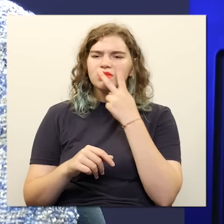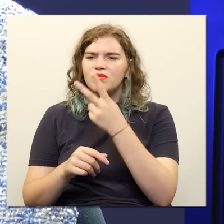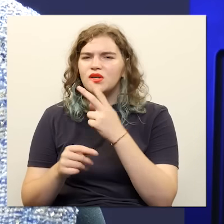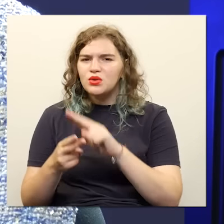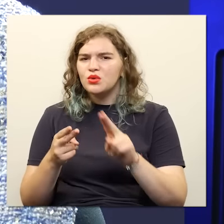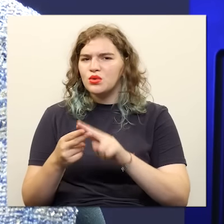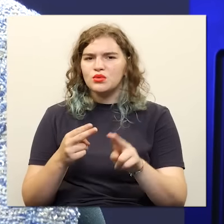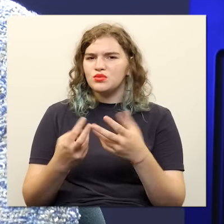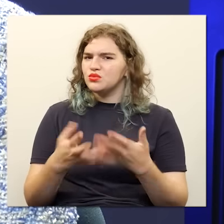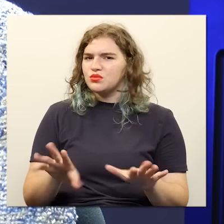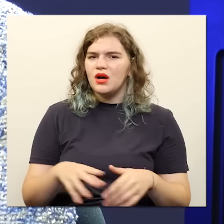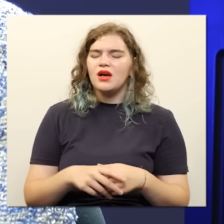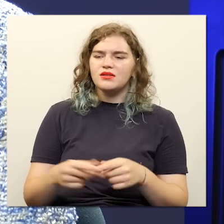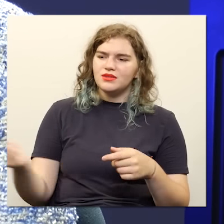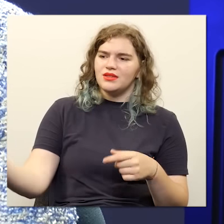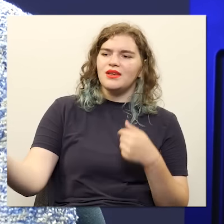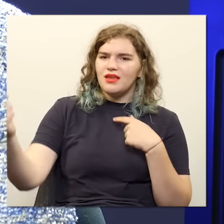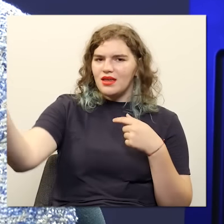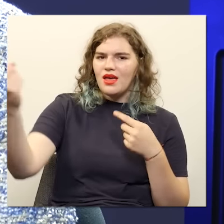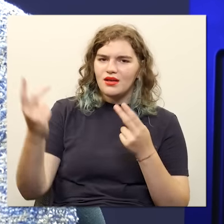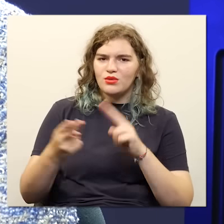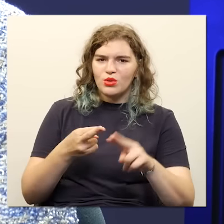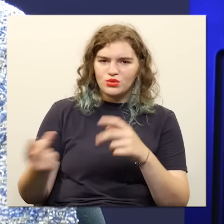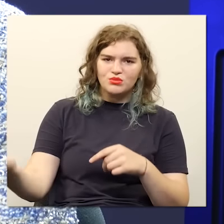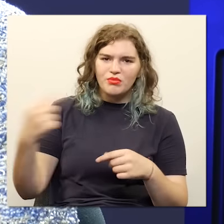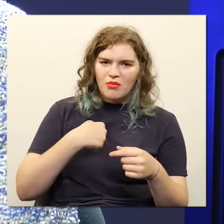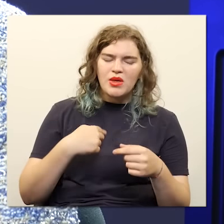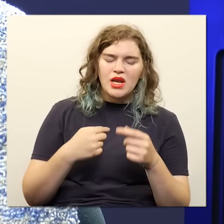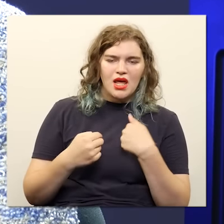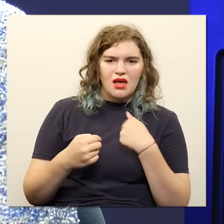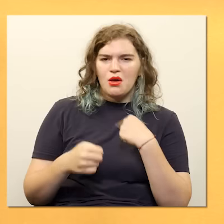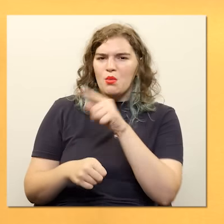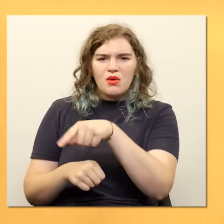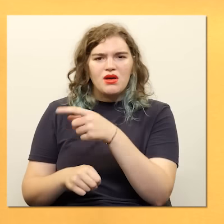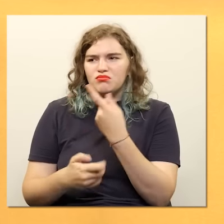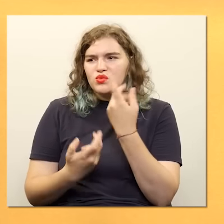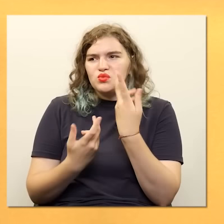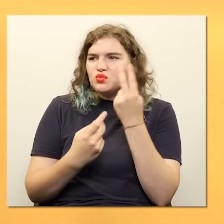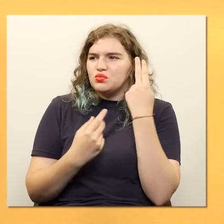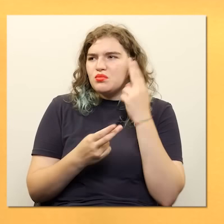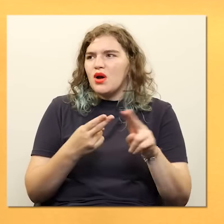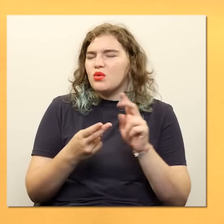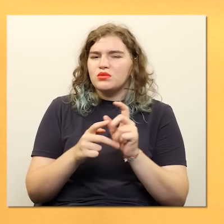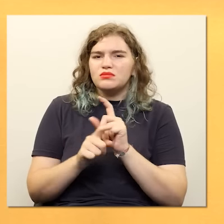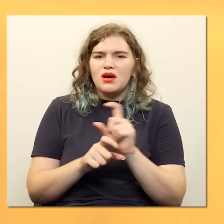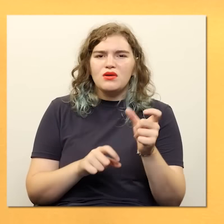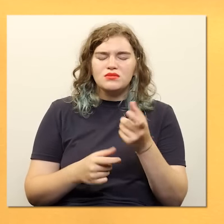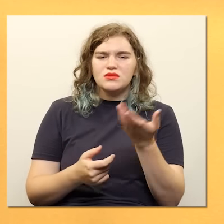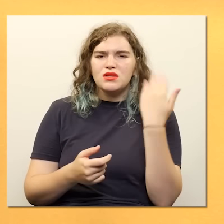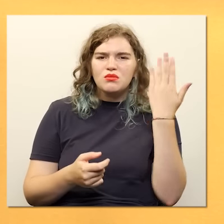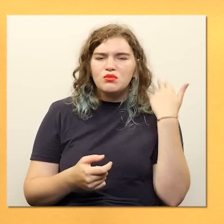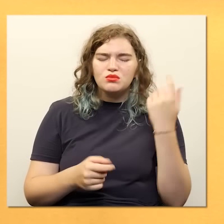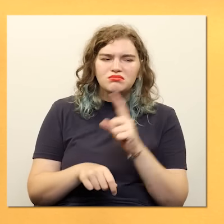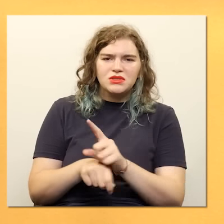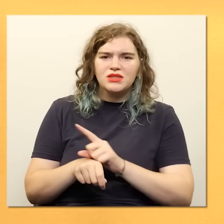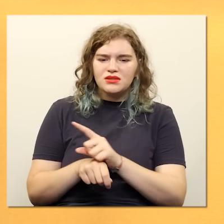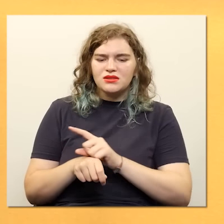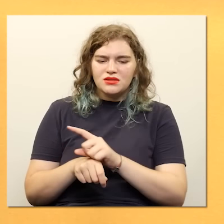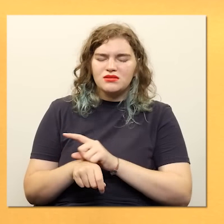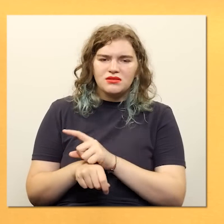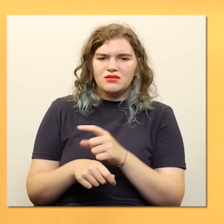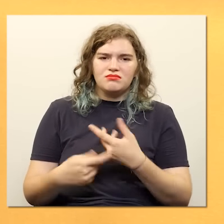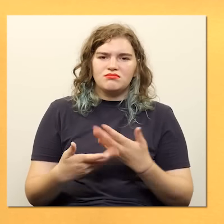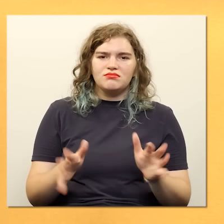cunoscut. M-au recunoscut ele. Ei ne-au cunoscut, mm-hmm. Da, ei m-au cunoscut. Și ai satisfacția faptului